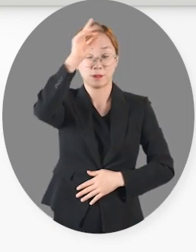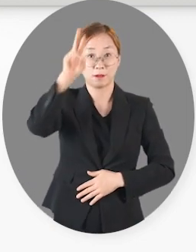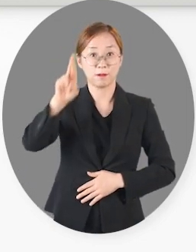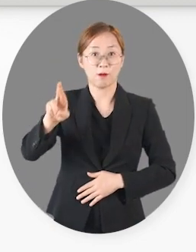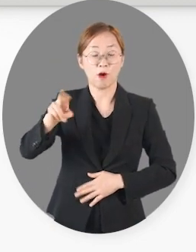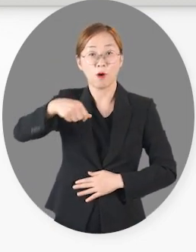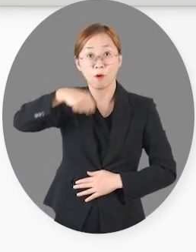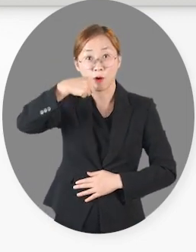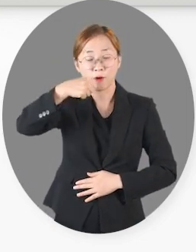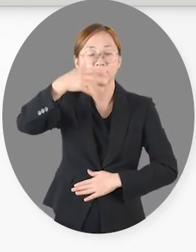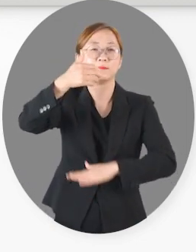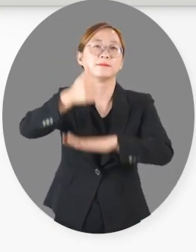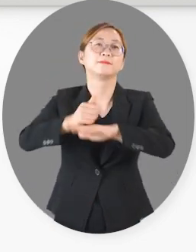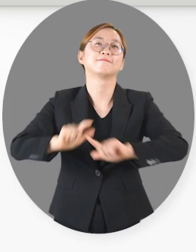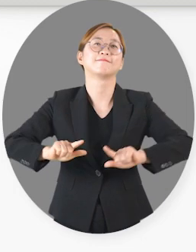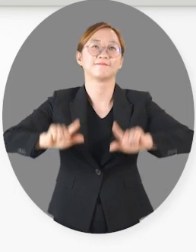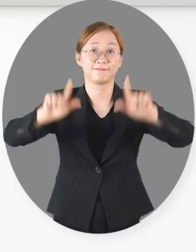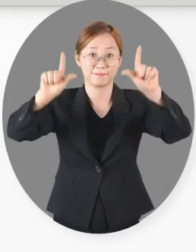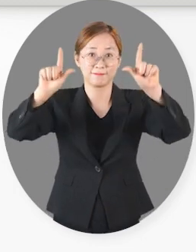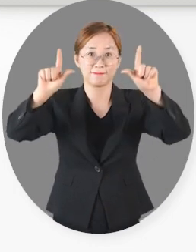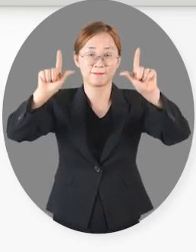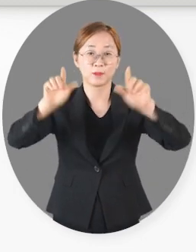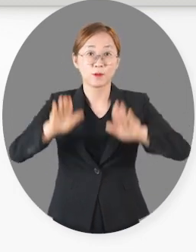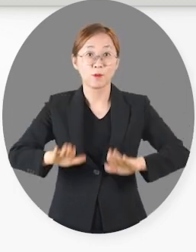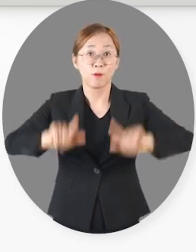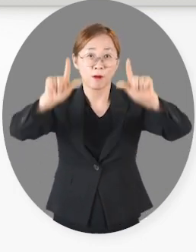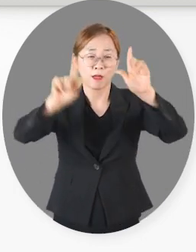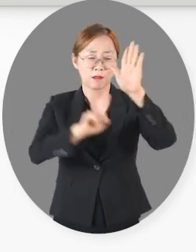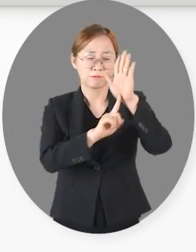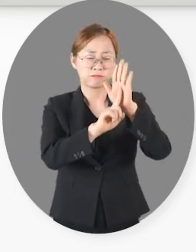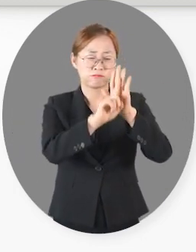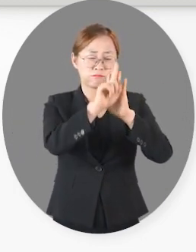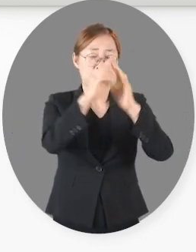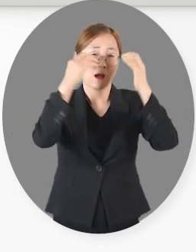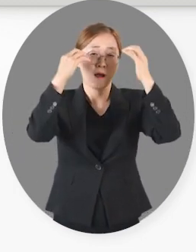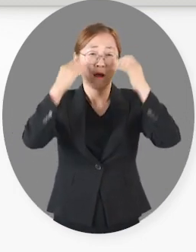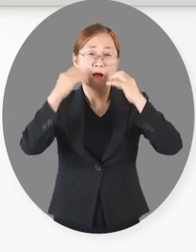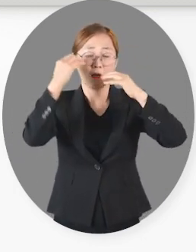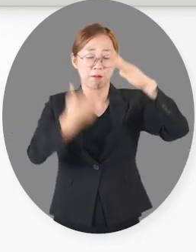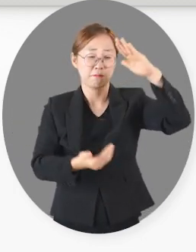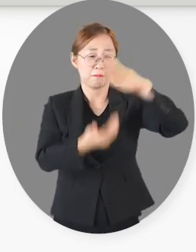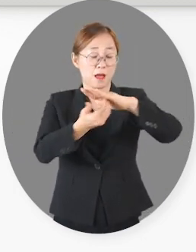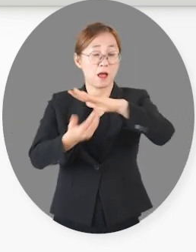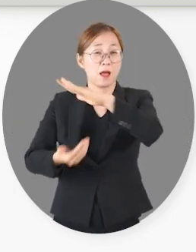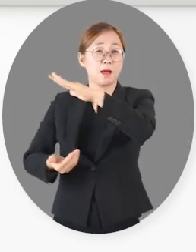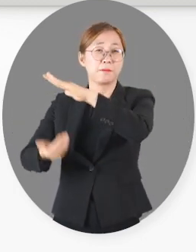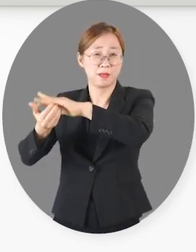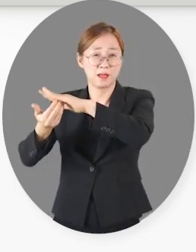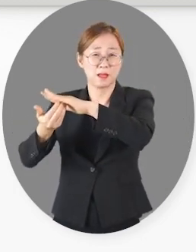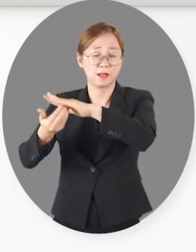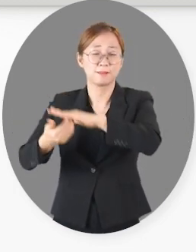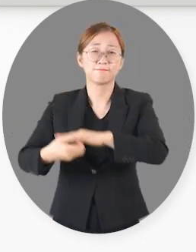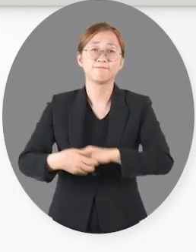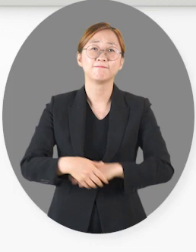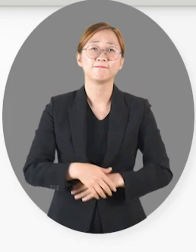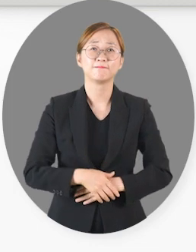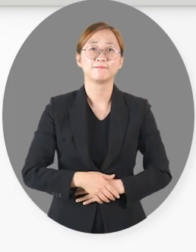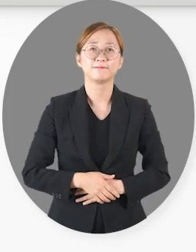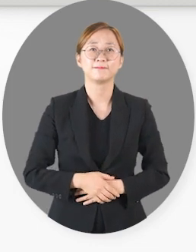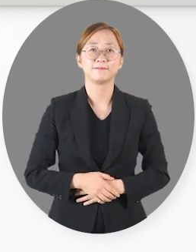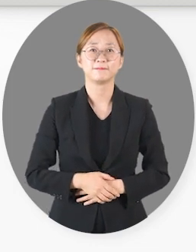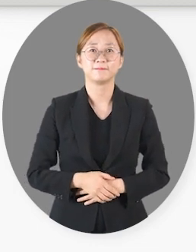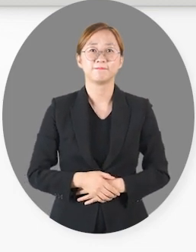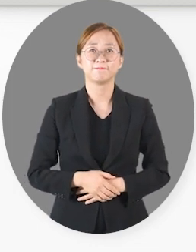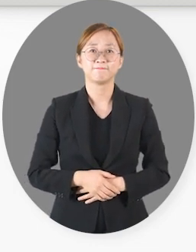오늘은 삼복의 마지막 복날, 말복입니다. 올해 여름에는 삼복더위라는 말이 딱 들어맞는